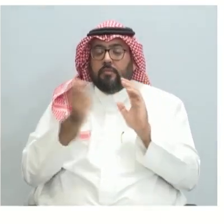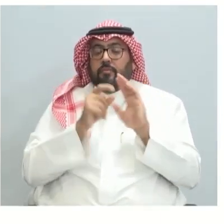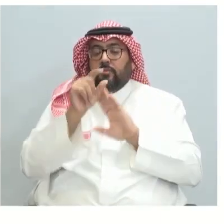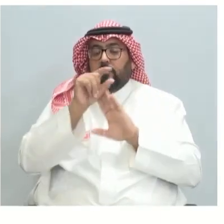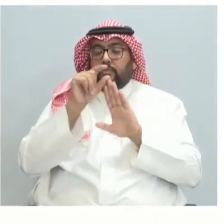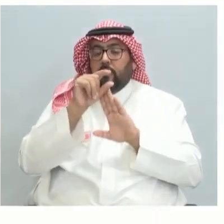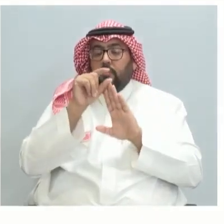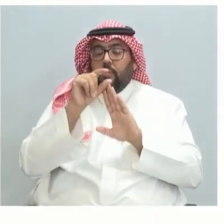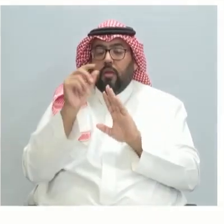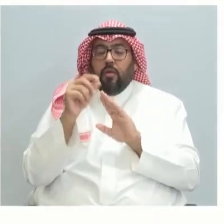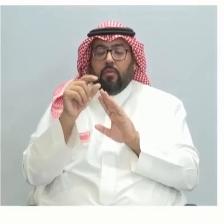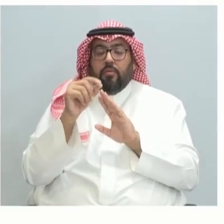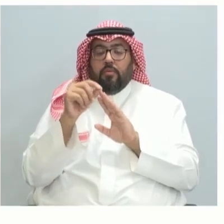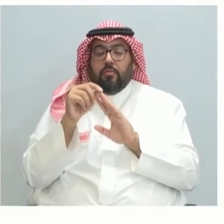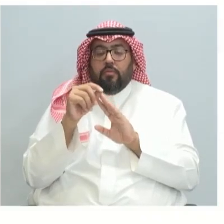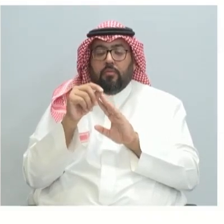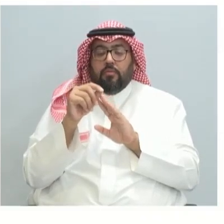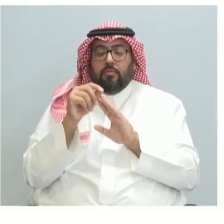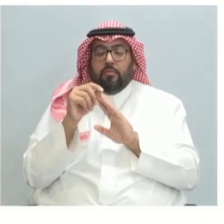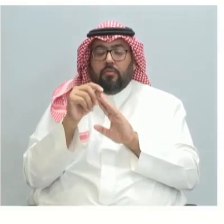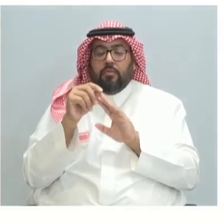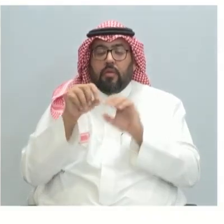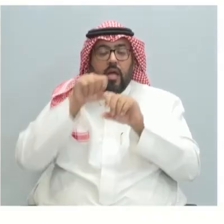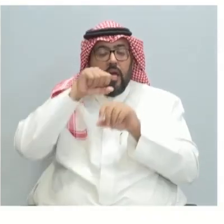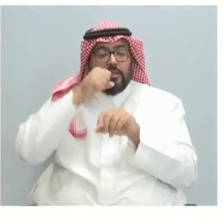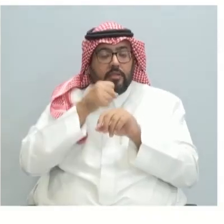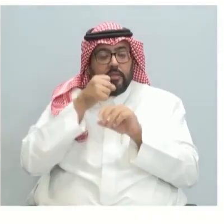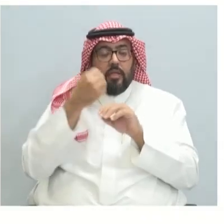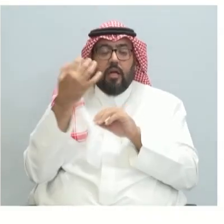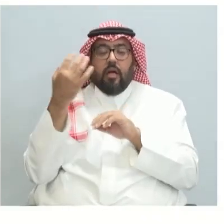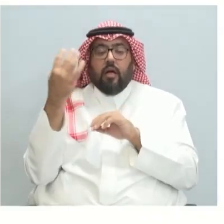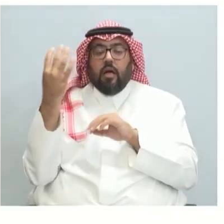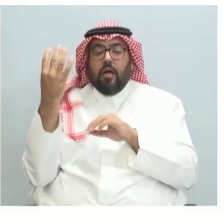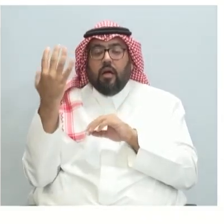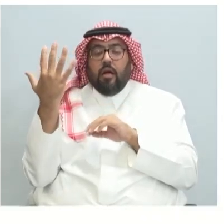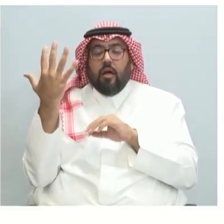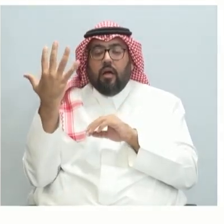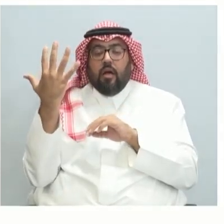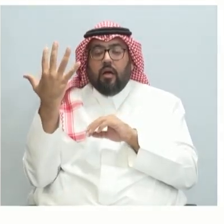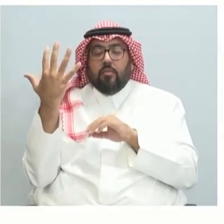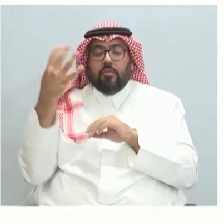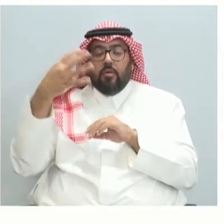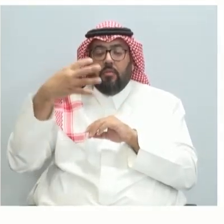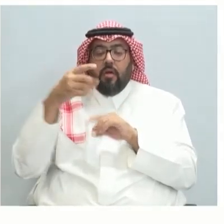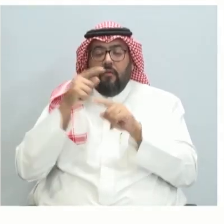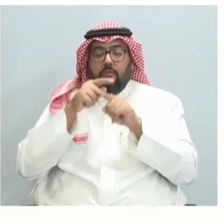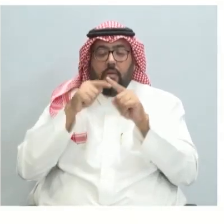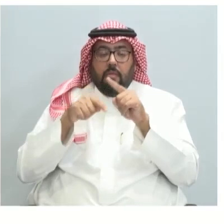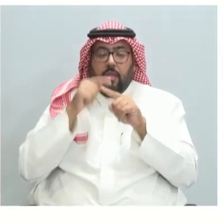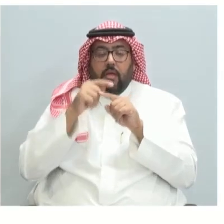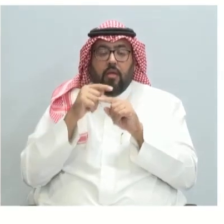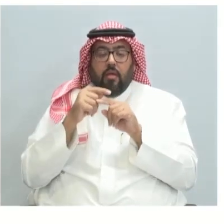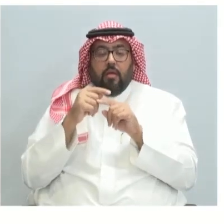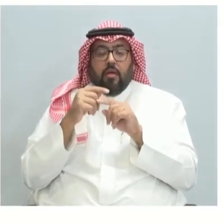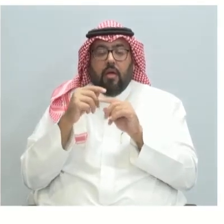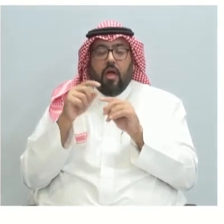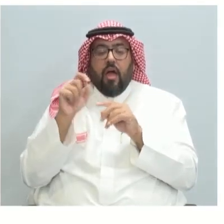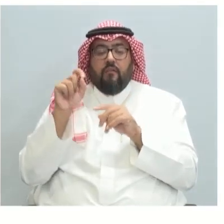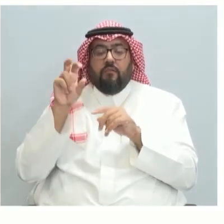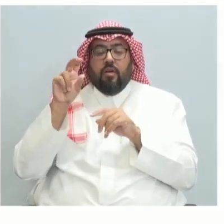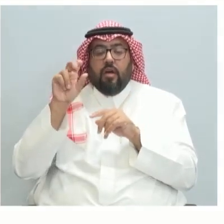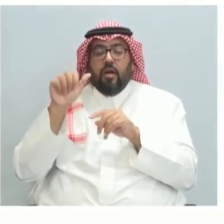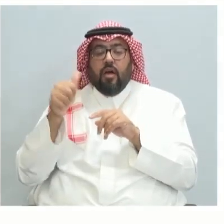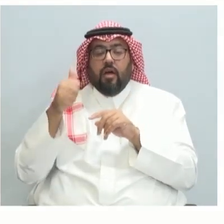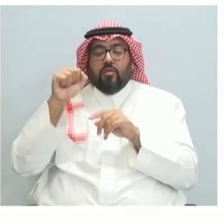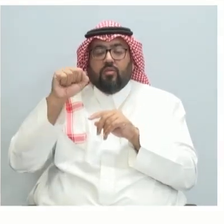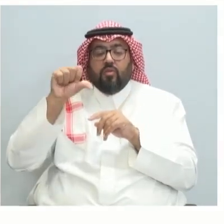عنوانا للرسم هذا بقطاع الممثل الجزر بنسبه 45% وهذا قطاع يمثل فاصوليا بنسبه